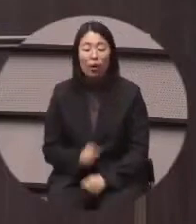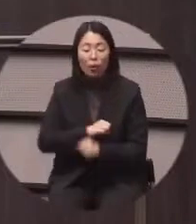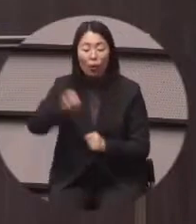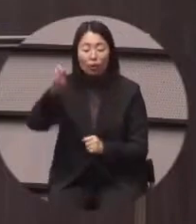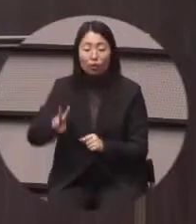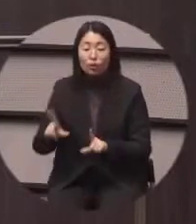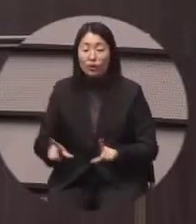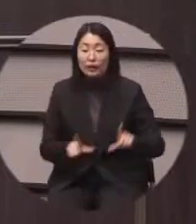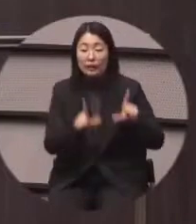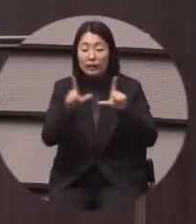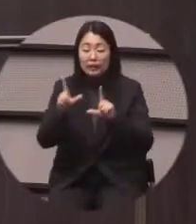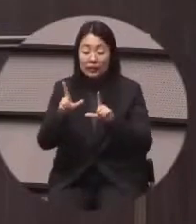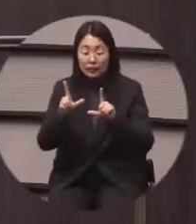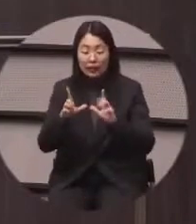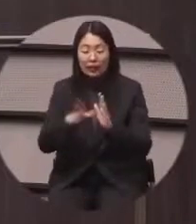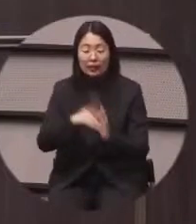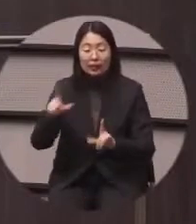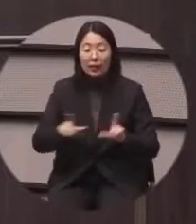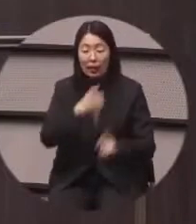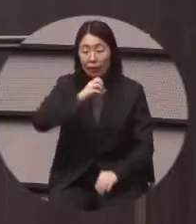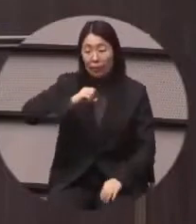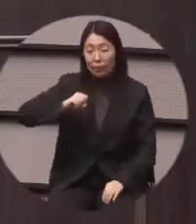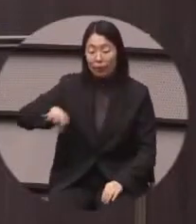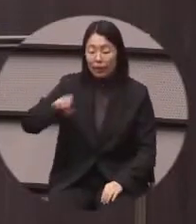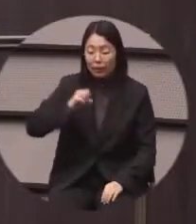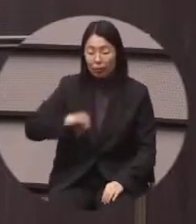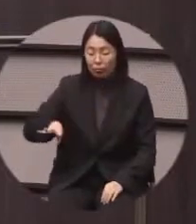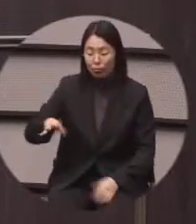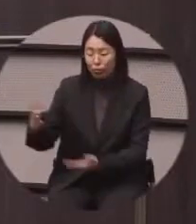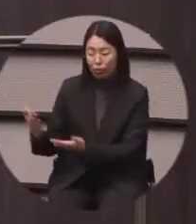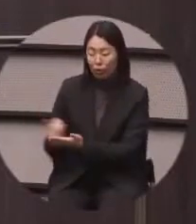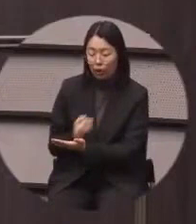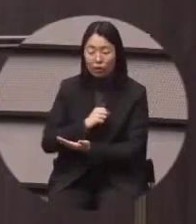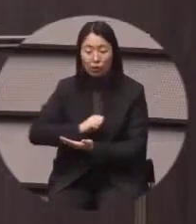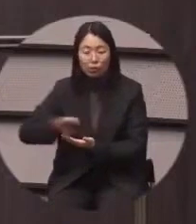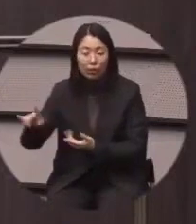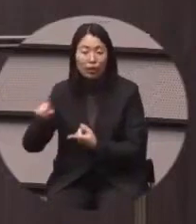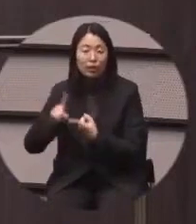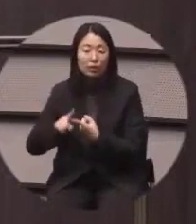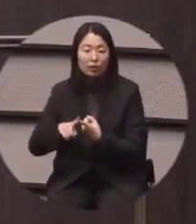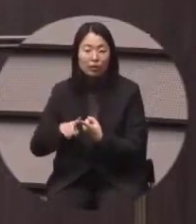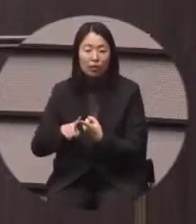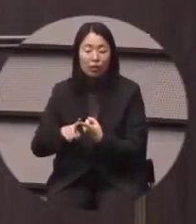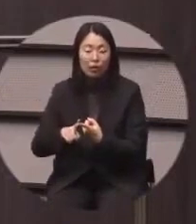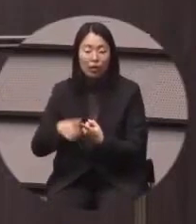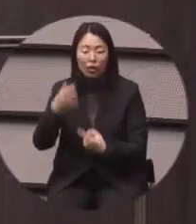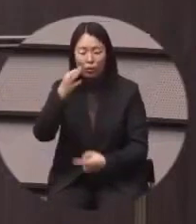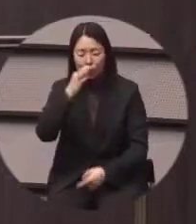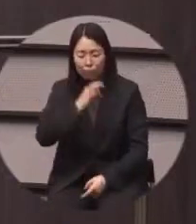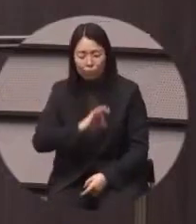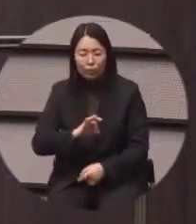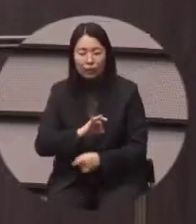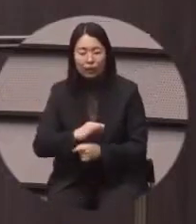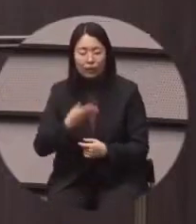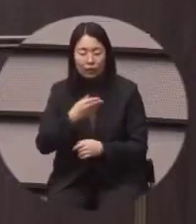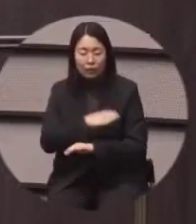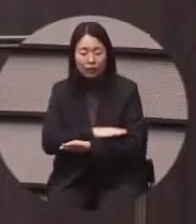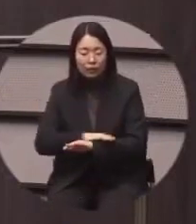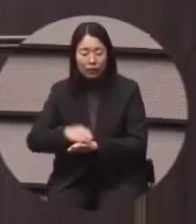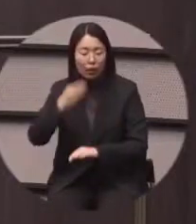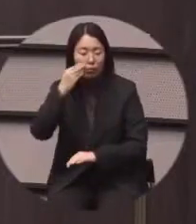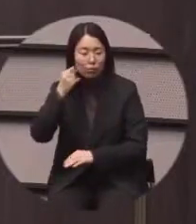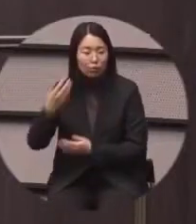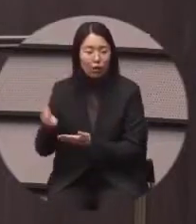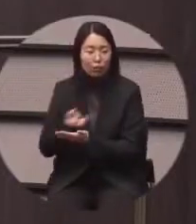수집 운반 행정 전반에 걸쳐 지역 여건을 반영한 효율적인 처리 방안을 검토한 후 그에 따른 행정